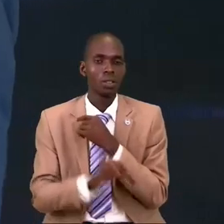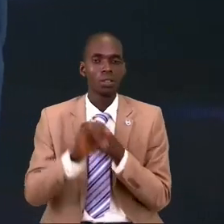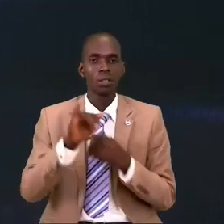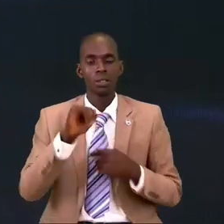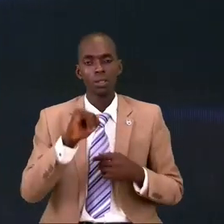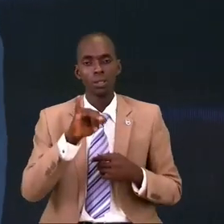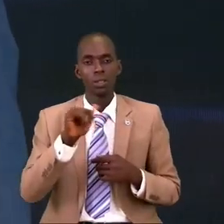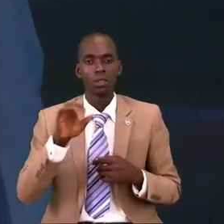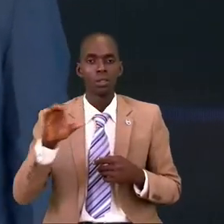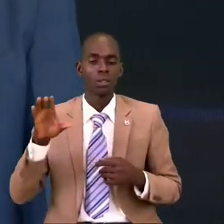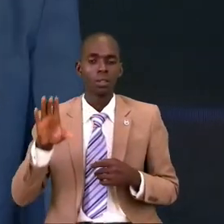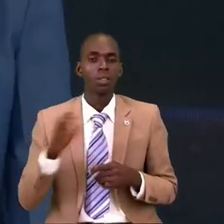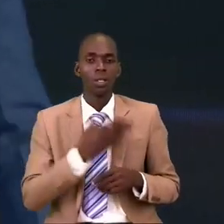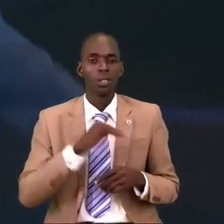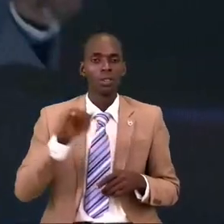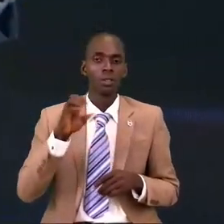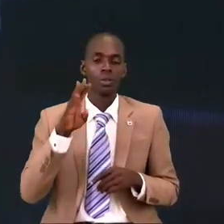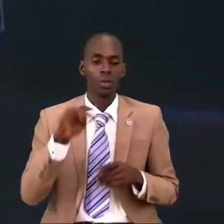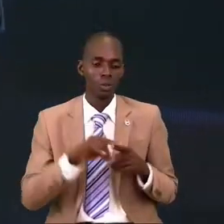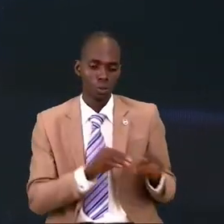posséder le pays.